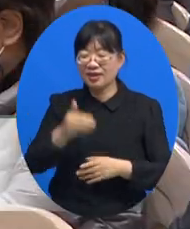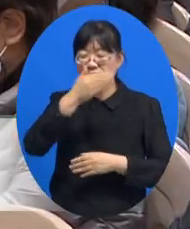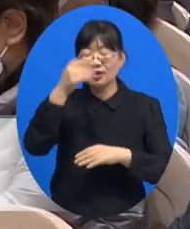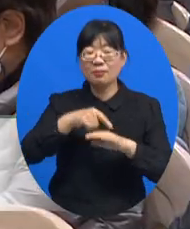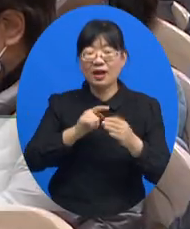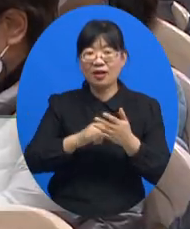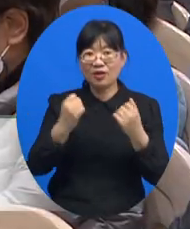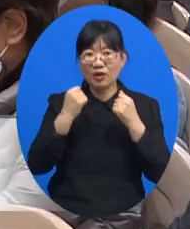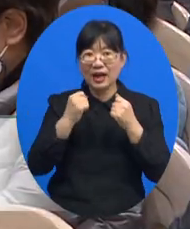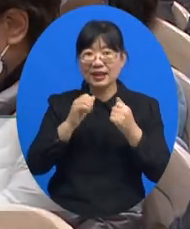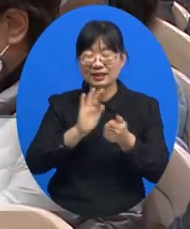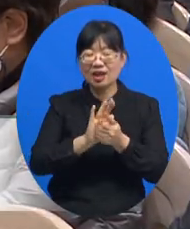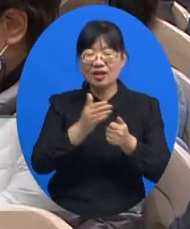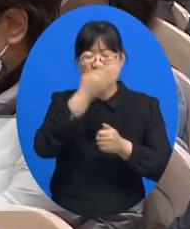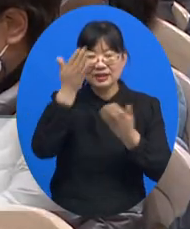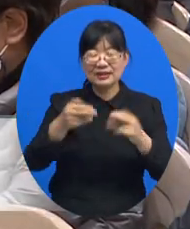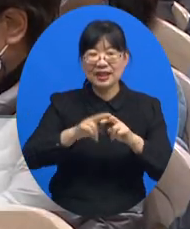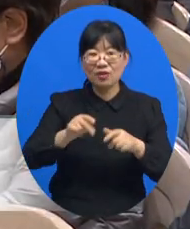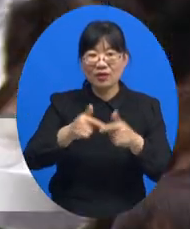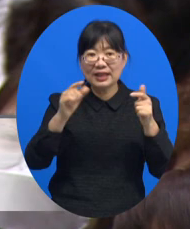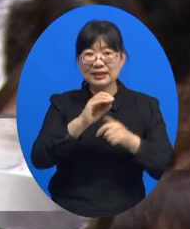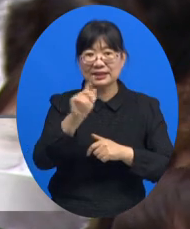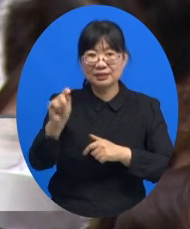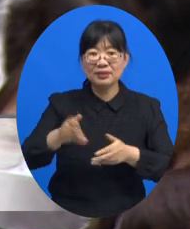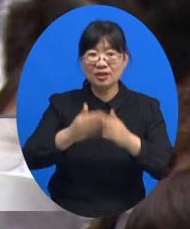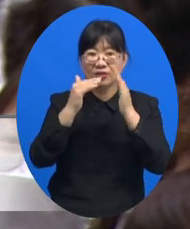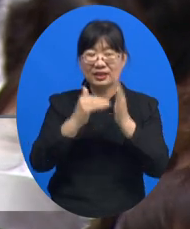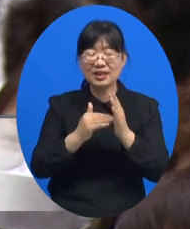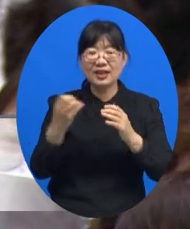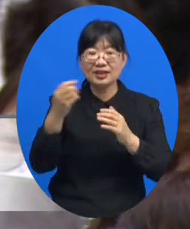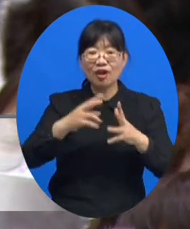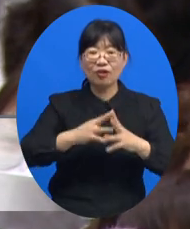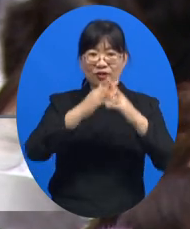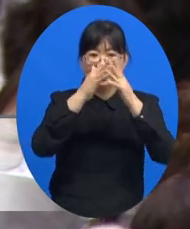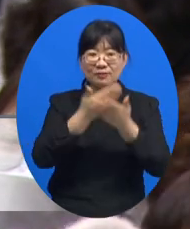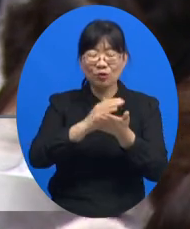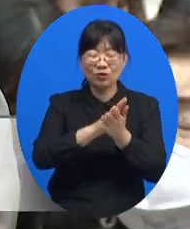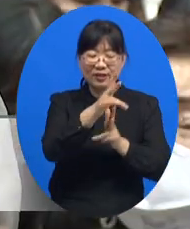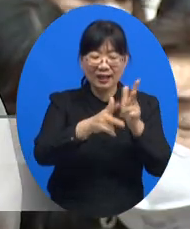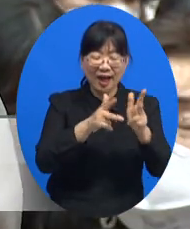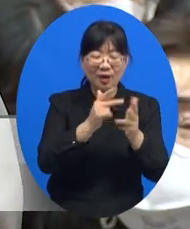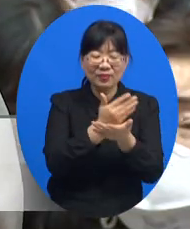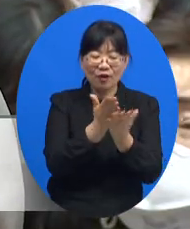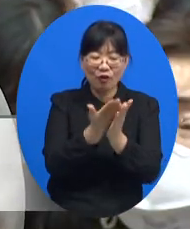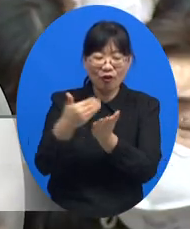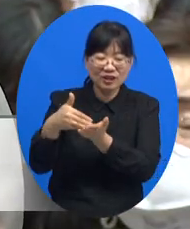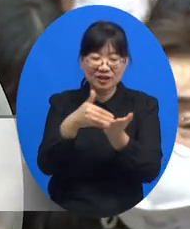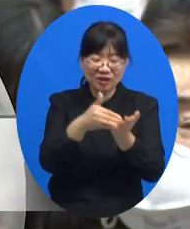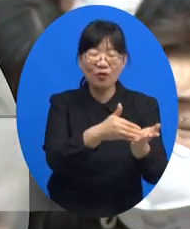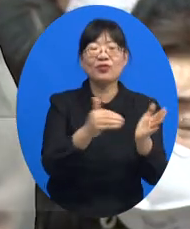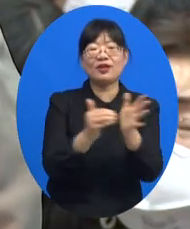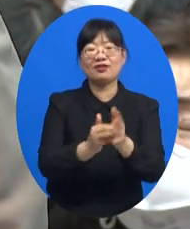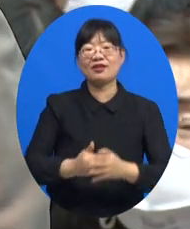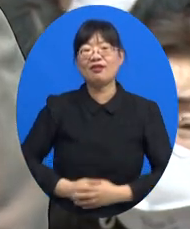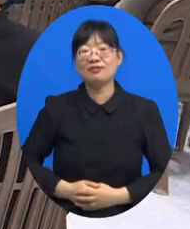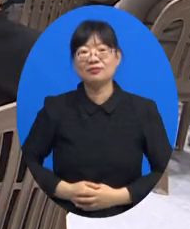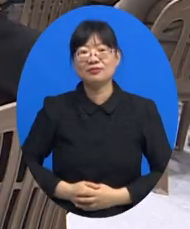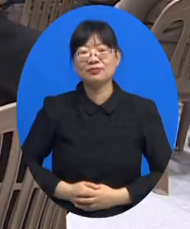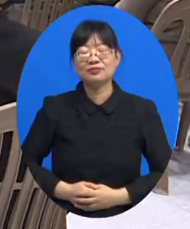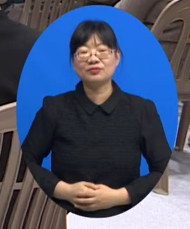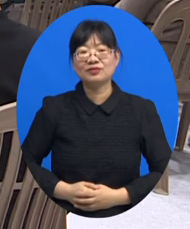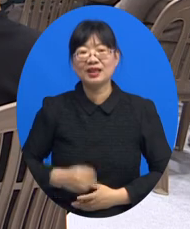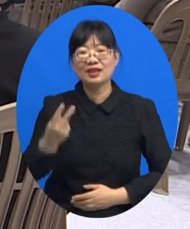건강지원 청년 일자리 확충 CCTV 설치 재건축 리모델링 사업 등 다양한 의견을 이야기했습니다